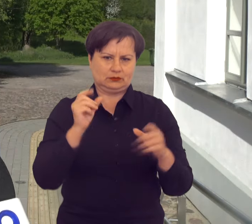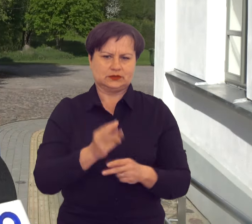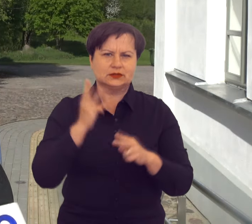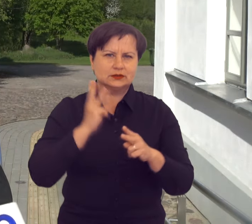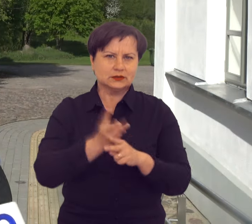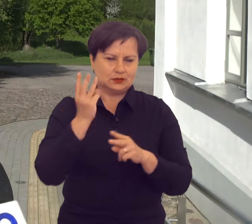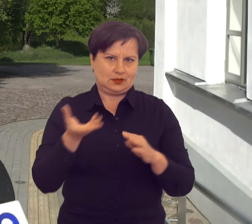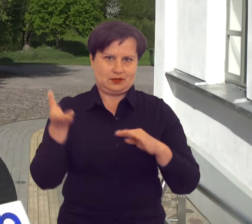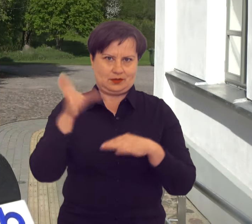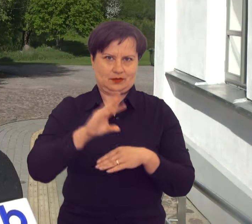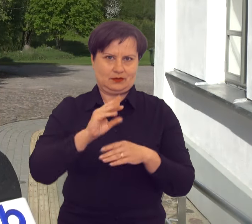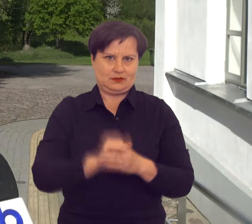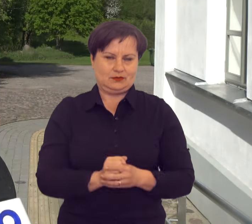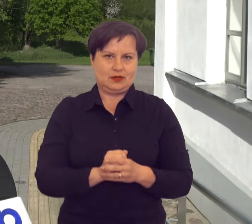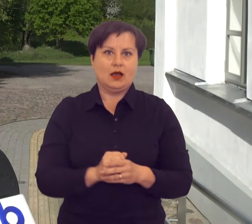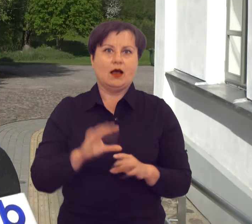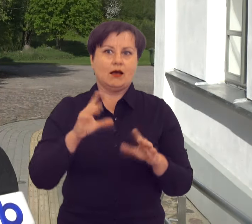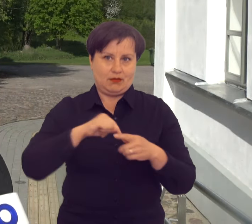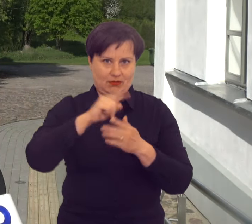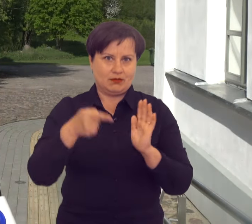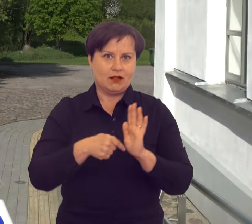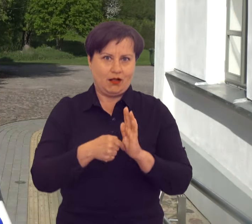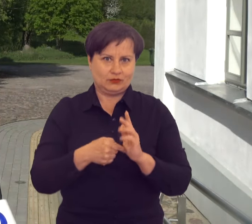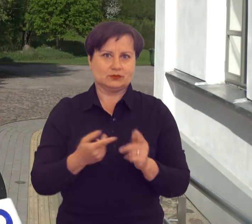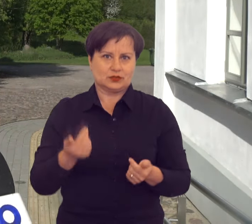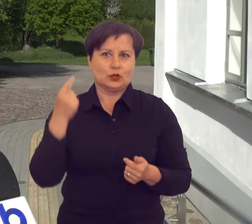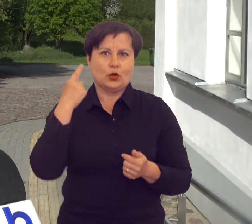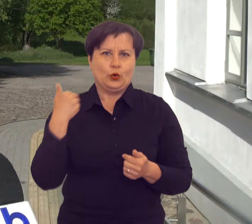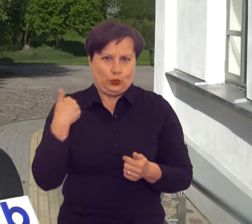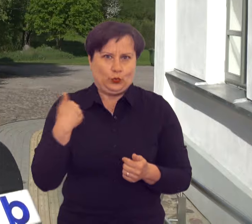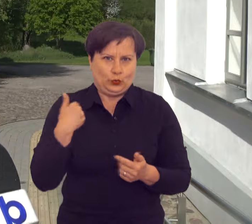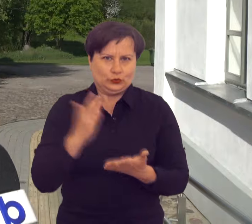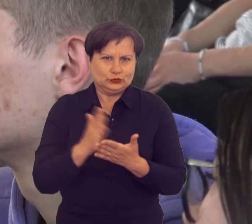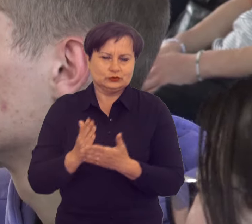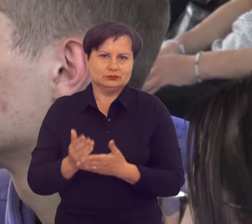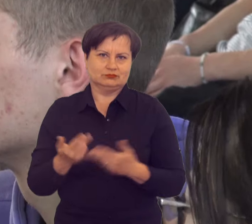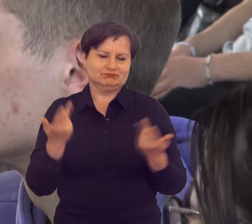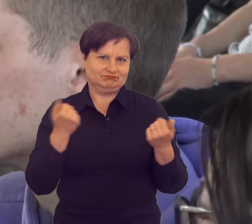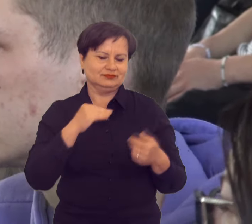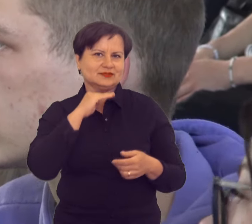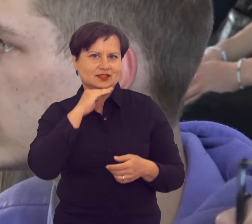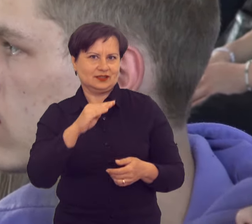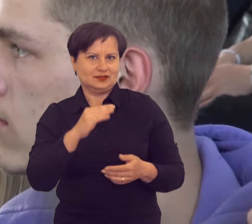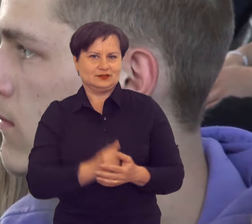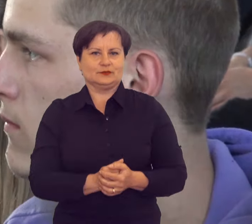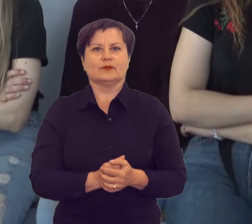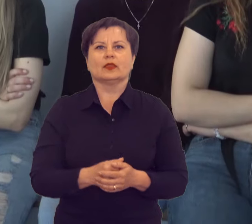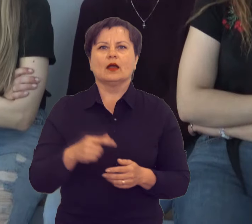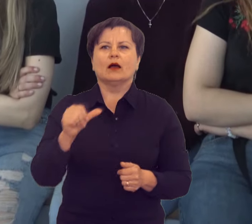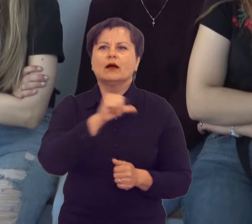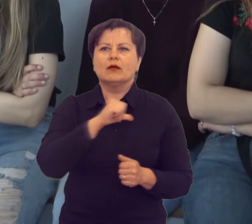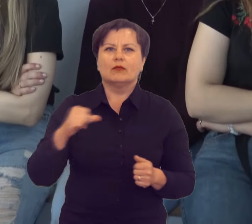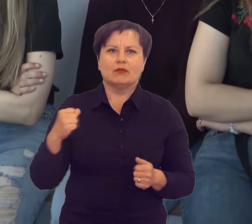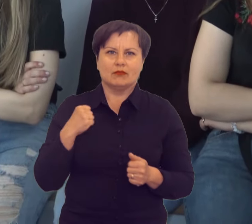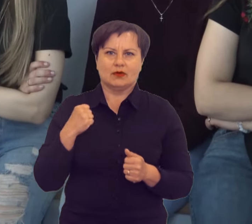reiškia, 3 daugiau, negu mes galim jau priimti. Ar klausimas dar kyla ir veža? Manau, kad aišku. Aš manau, kad pats